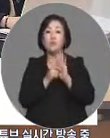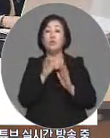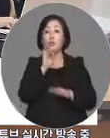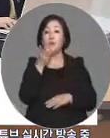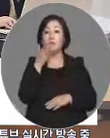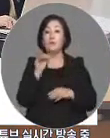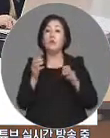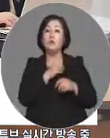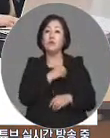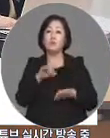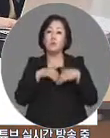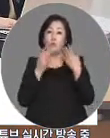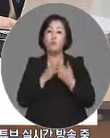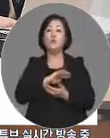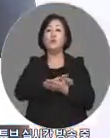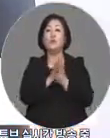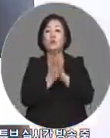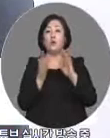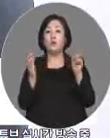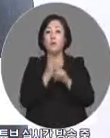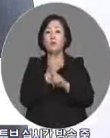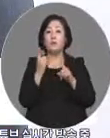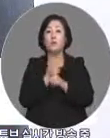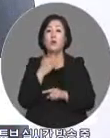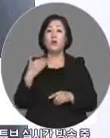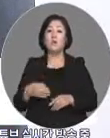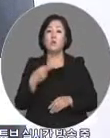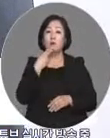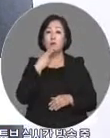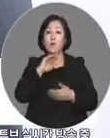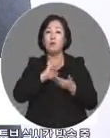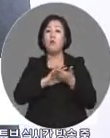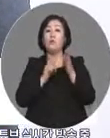전체 당원 수는 큰 변동이 없다고 밝혔습니다.